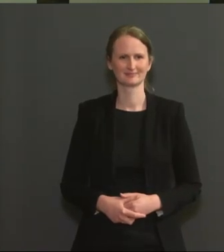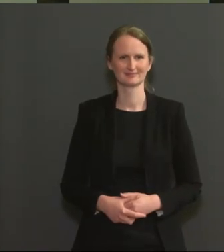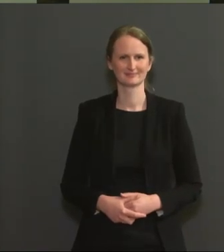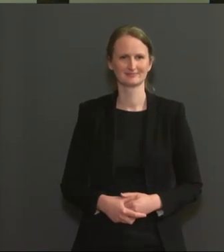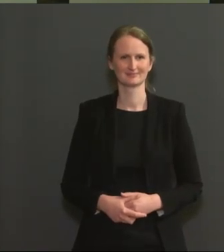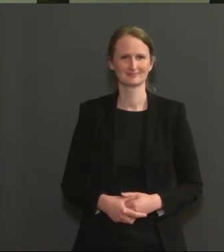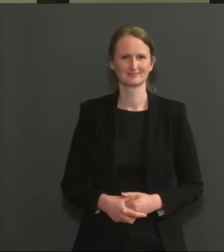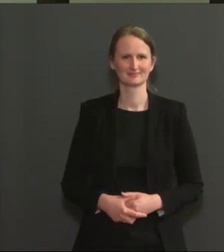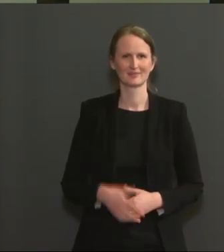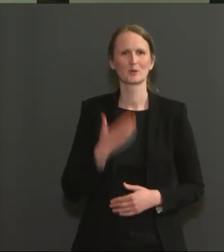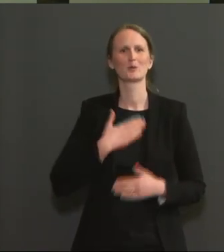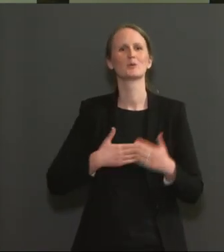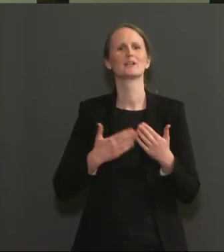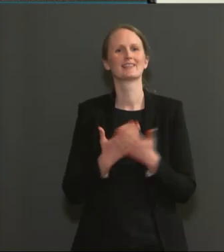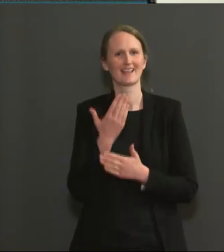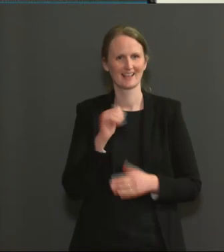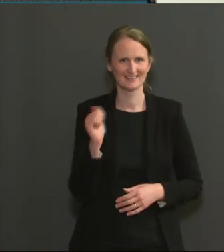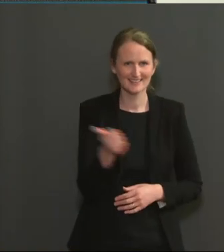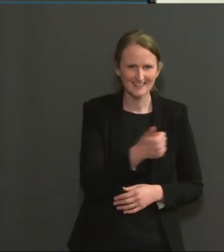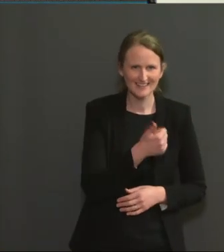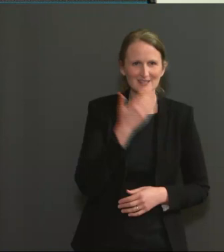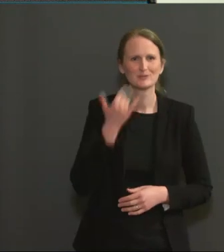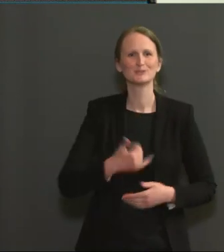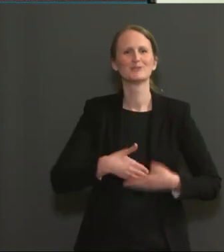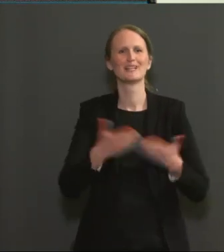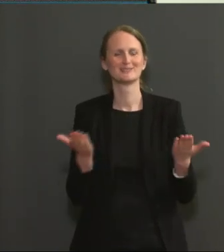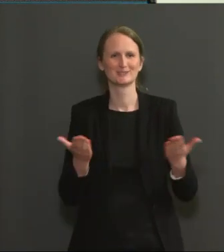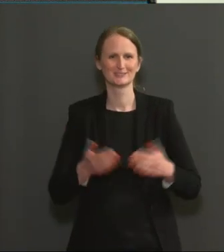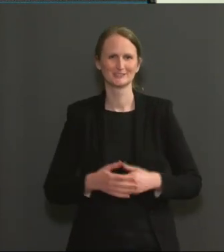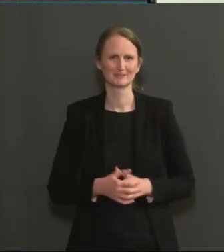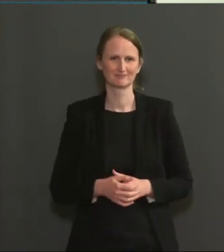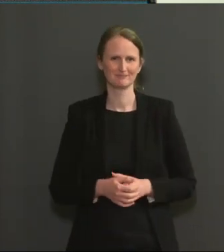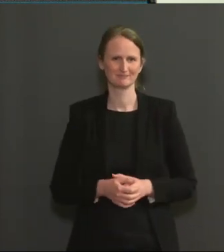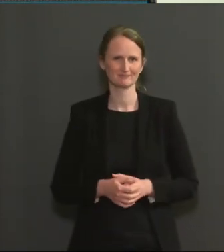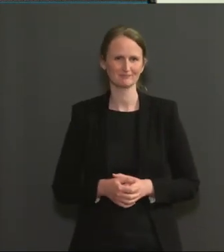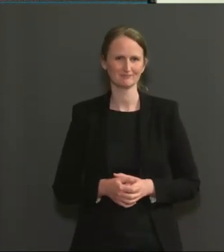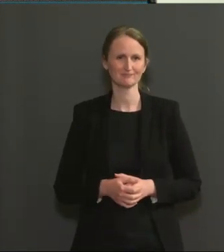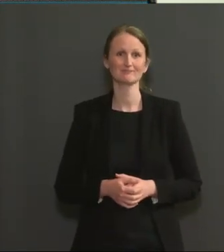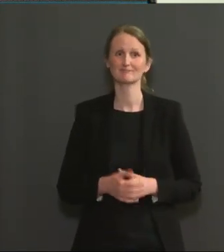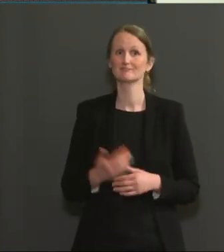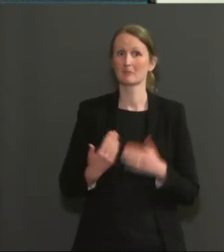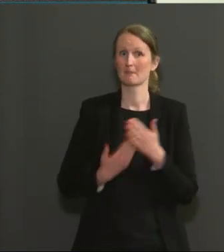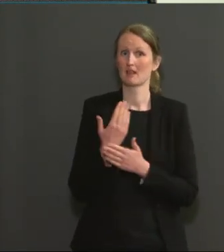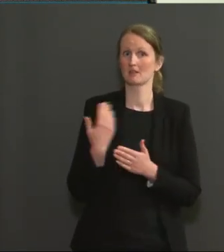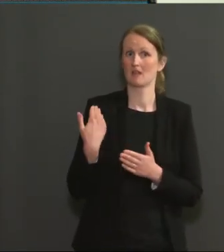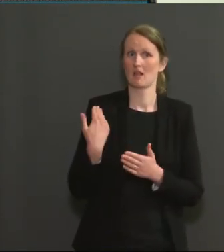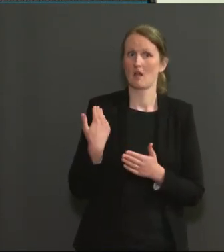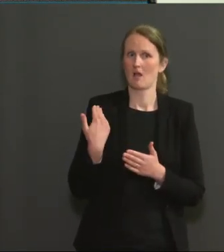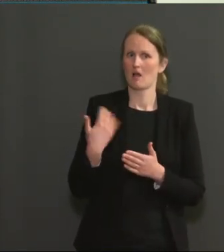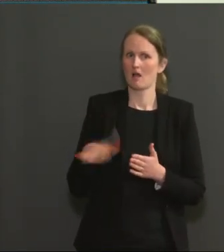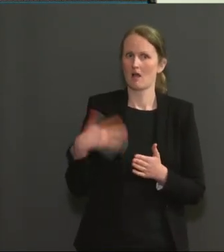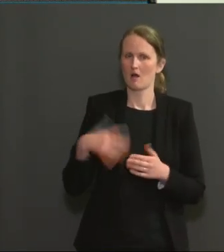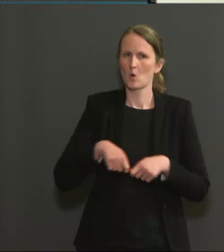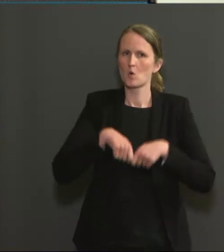hundayorine bonjour à toutes bonjour à tous alors il y aura une longue introduction ce matin car après quelques